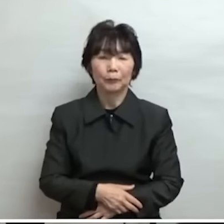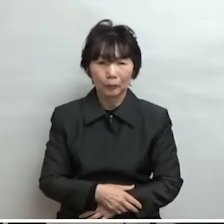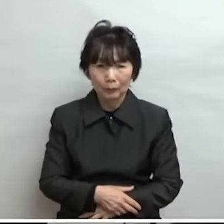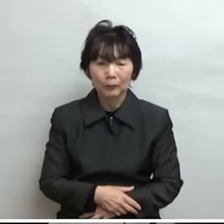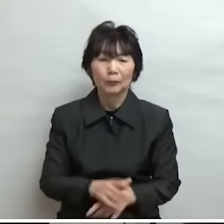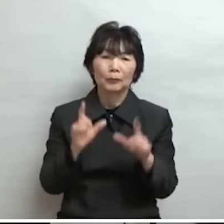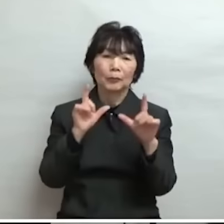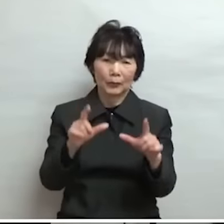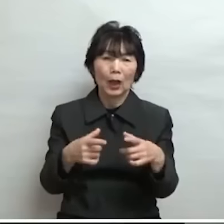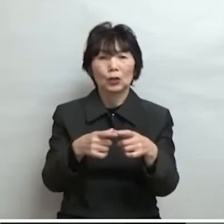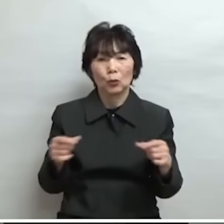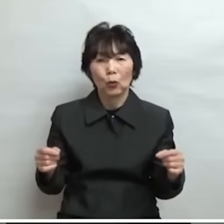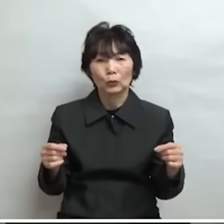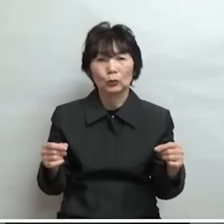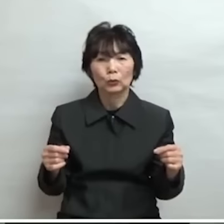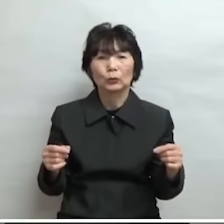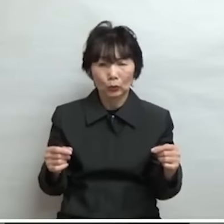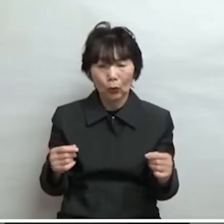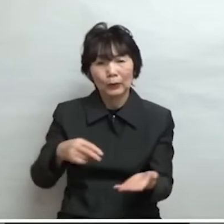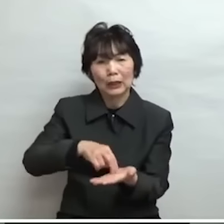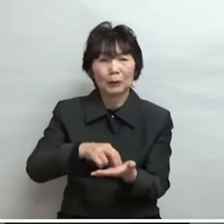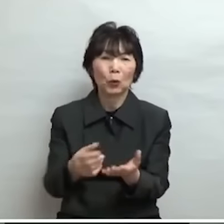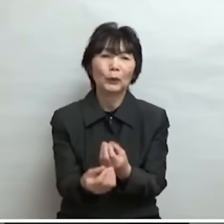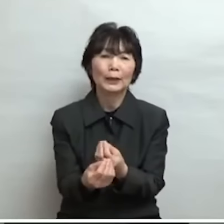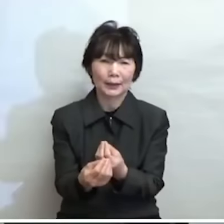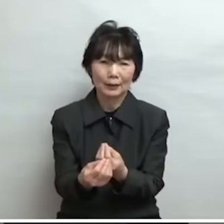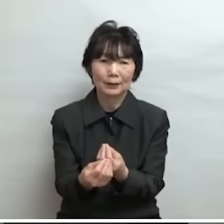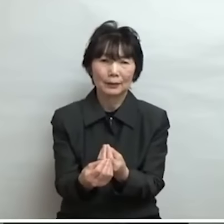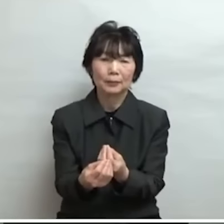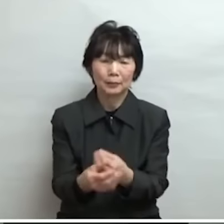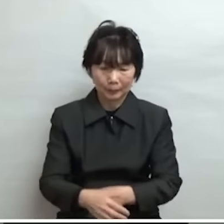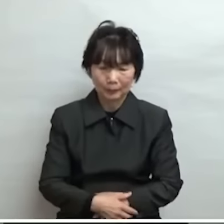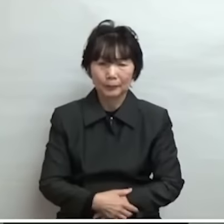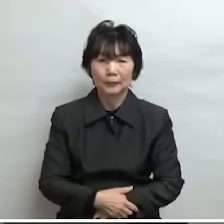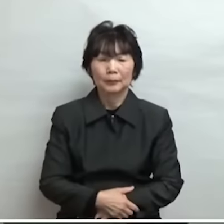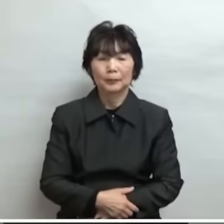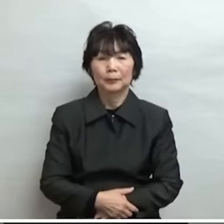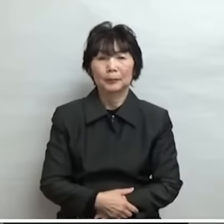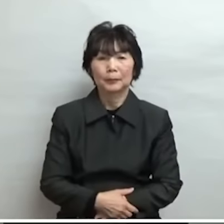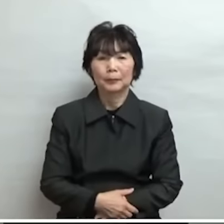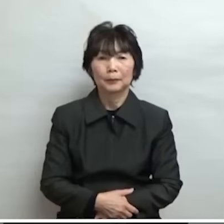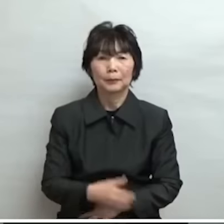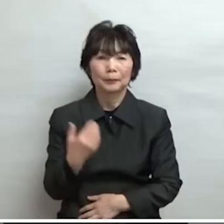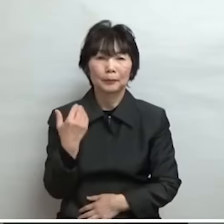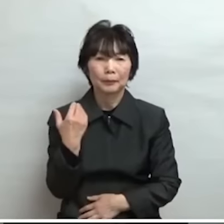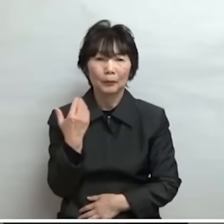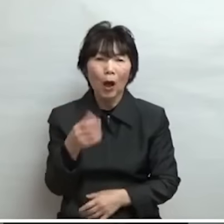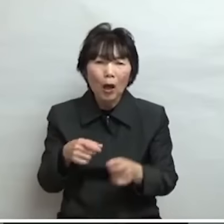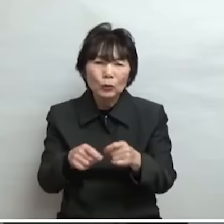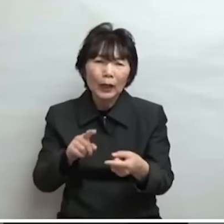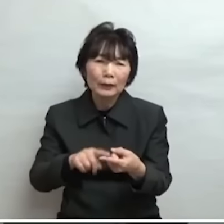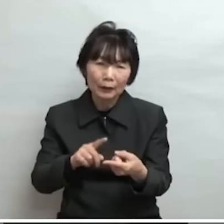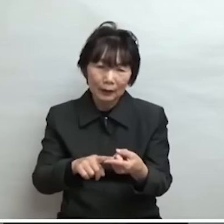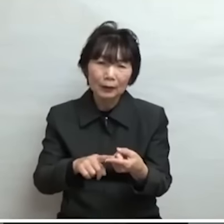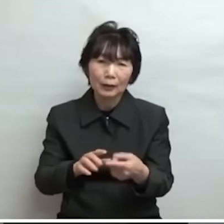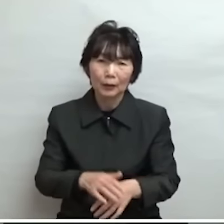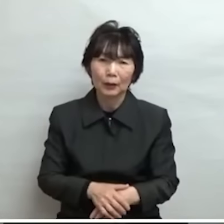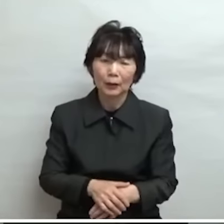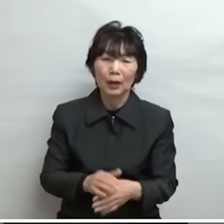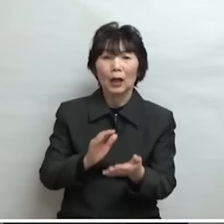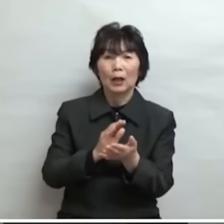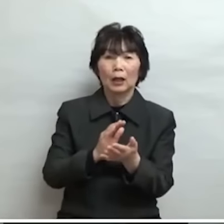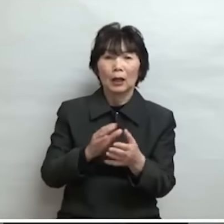政府の立場と同じです。 わかりました。はい、ありがとうございます。具体的に言うと どういうお立場という 日本政